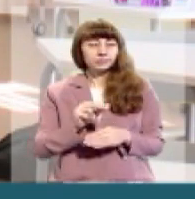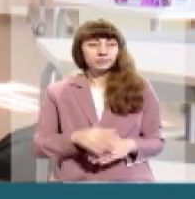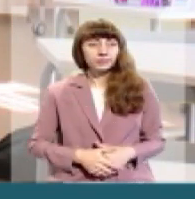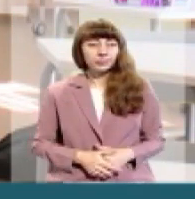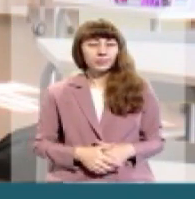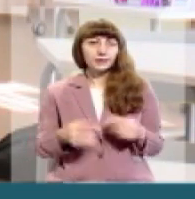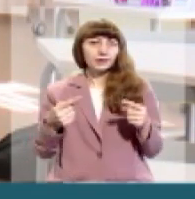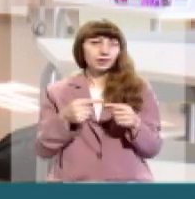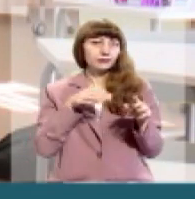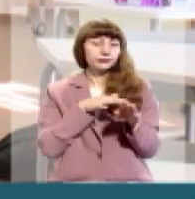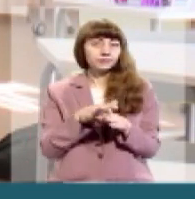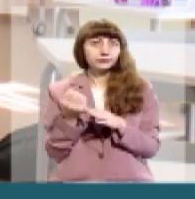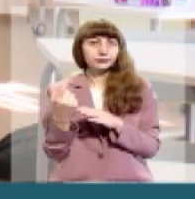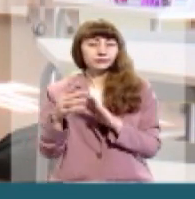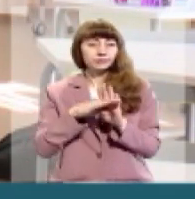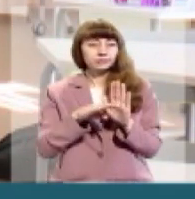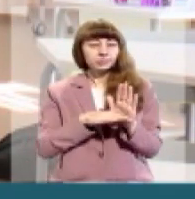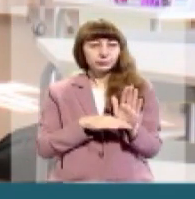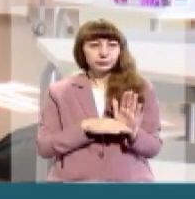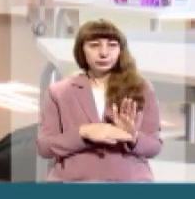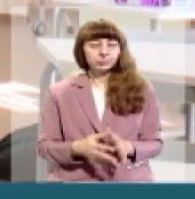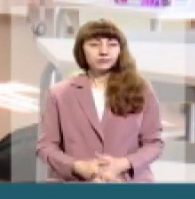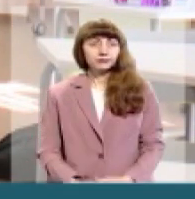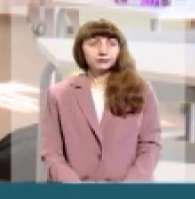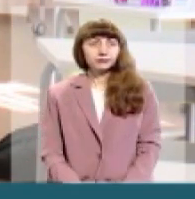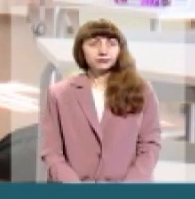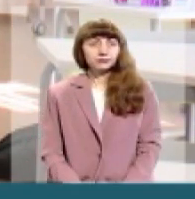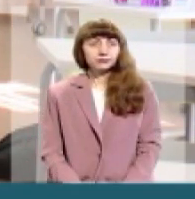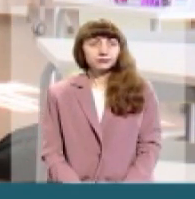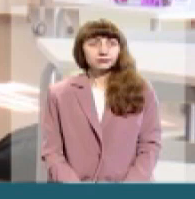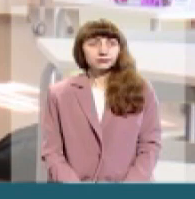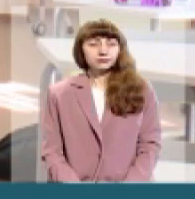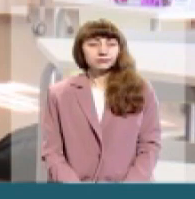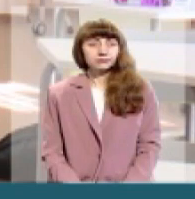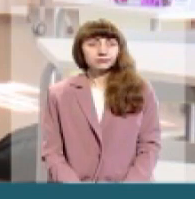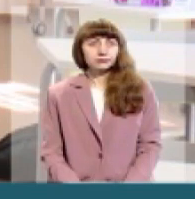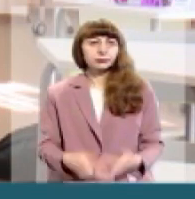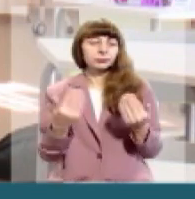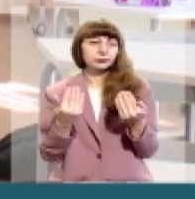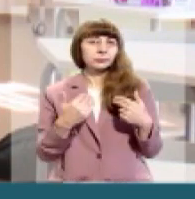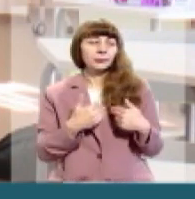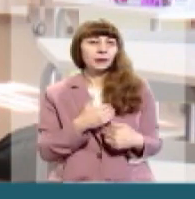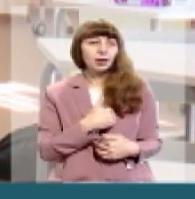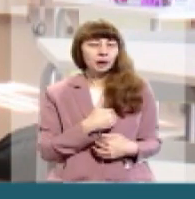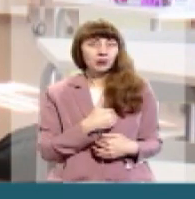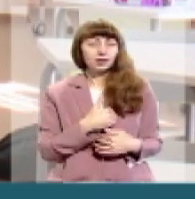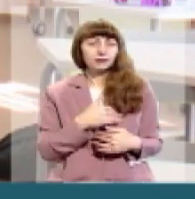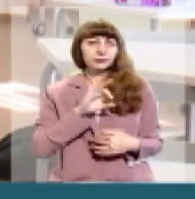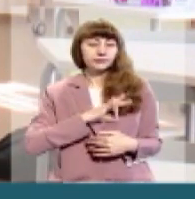пәнге байланысты әртүрлі әдіс-тәсілдерді қолдана отырып оқушылардың сабаққа деген